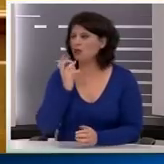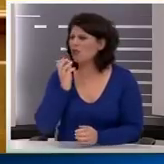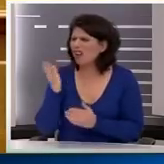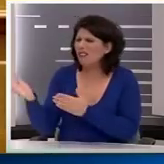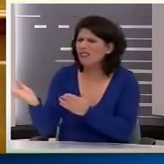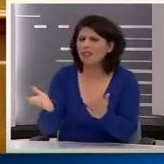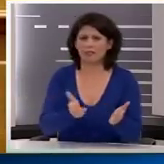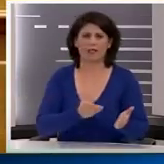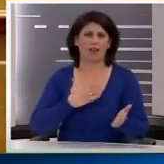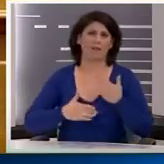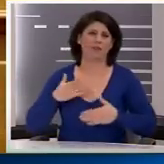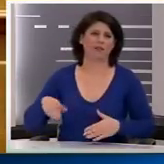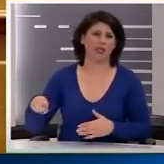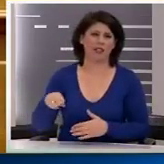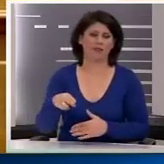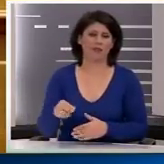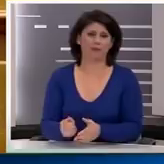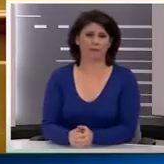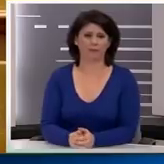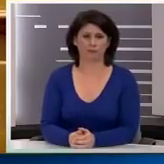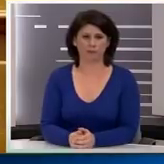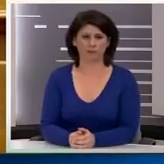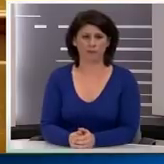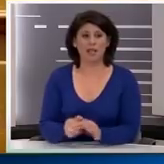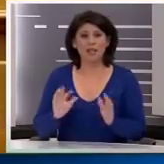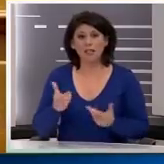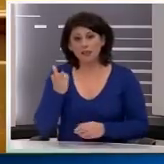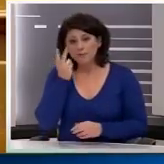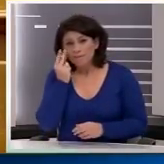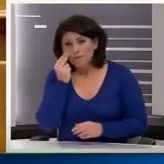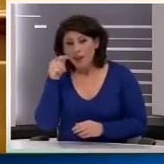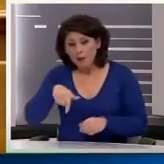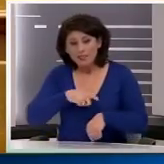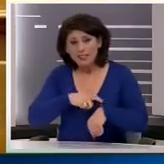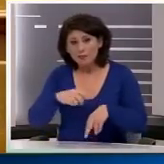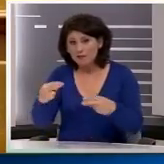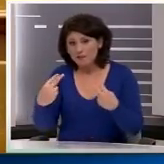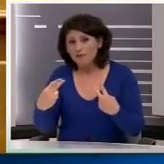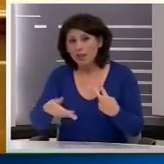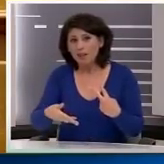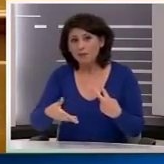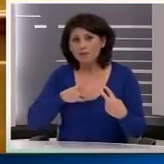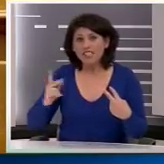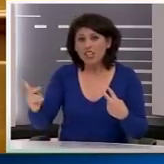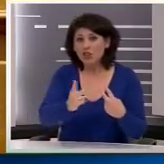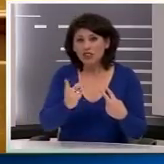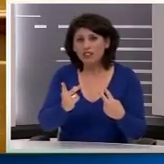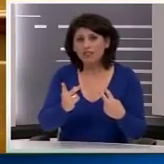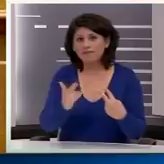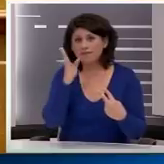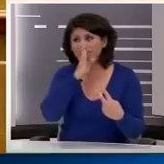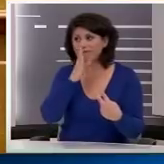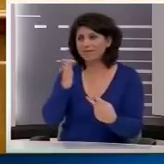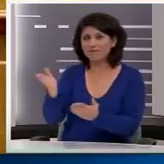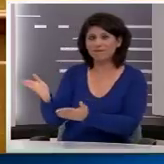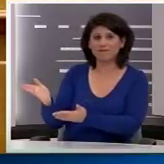Σοβαρευτείτε, αγαπητοί συνάδελφοι, γιατί σας παρακολουθεί ο κόσμος και εκτίθεστε.